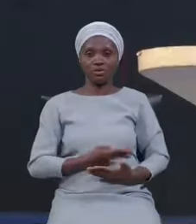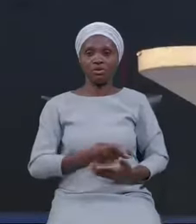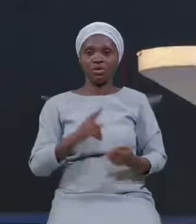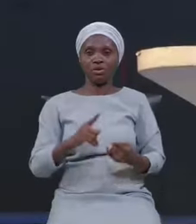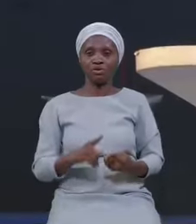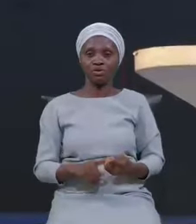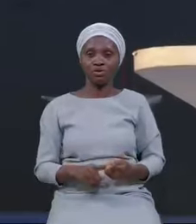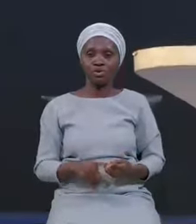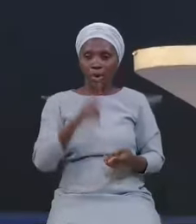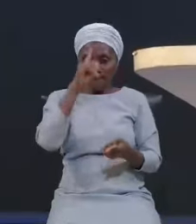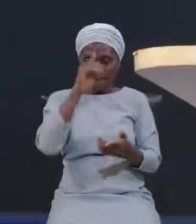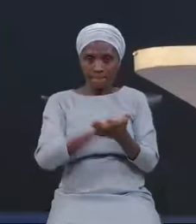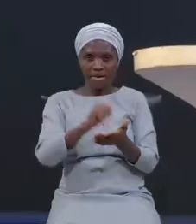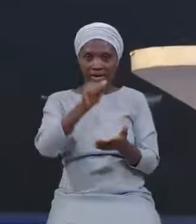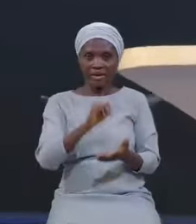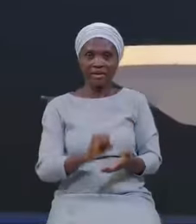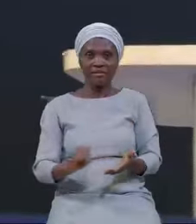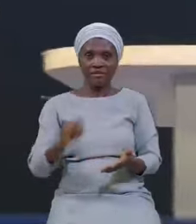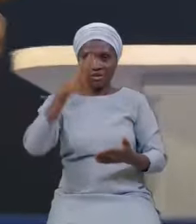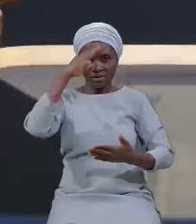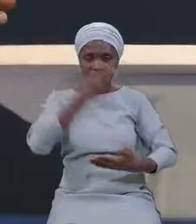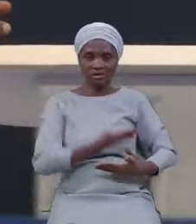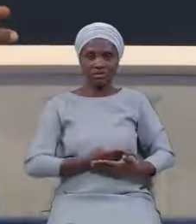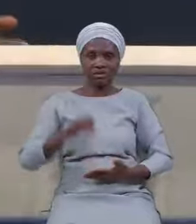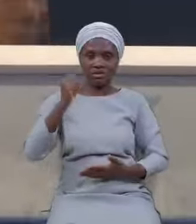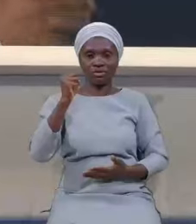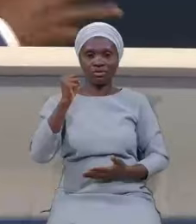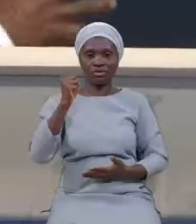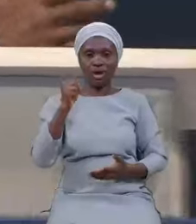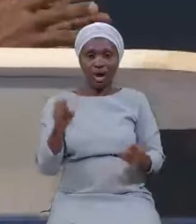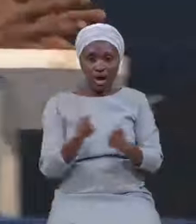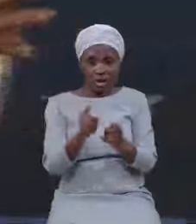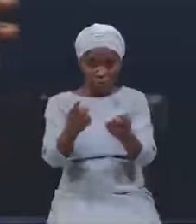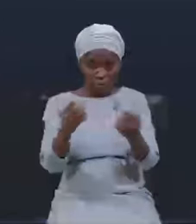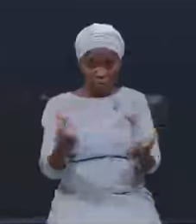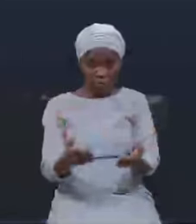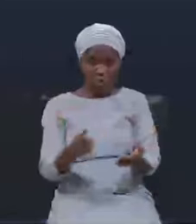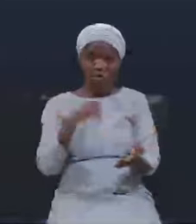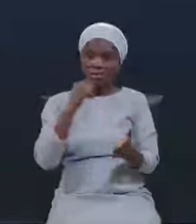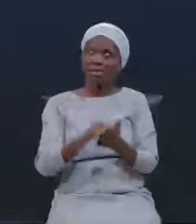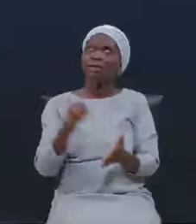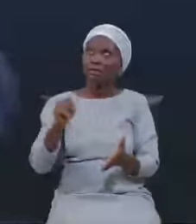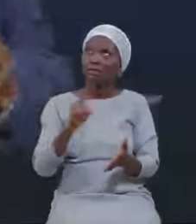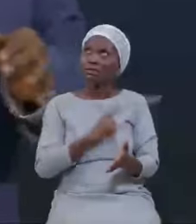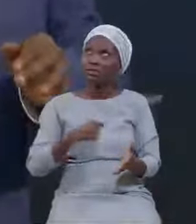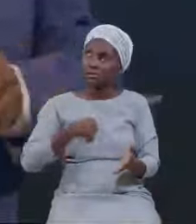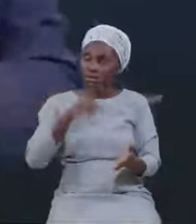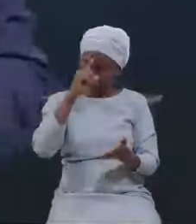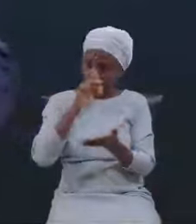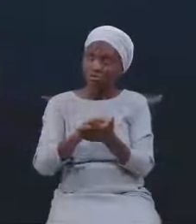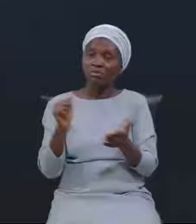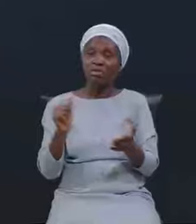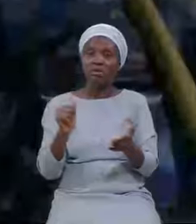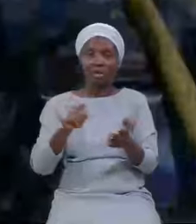Seigneur, je crois. Alors, ce Fils, cette fille qui croit, ce Fils